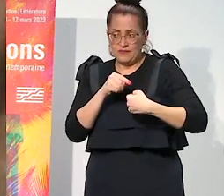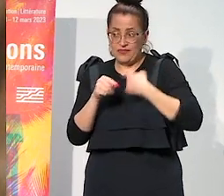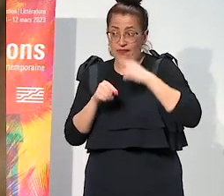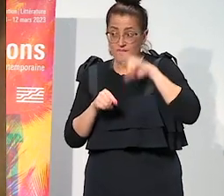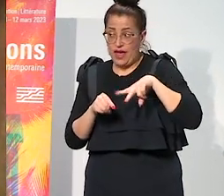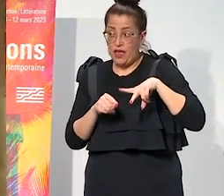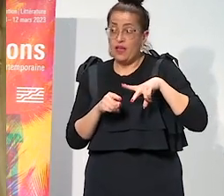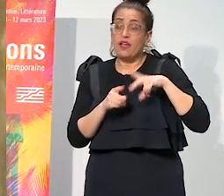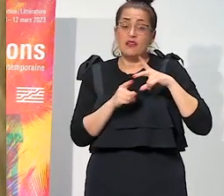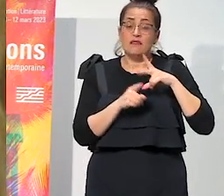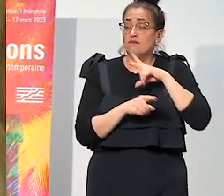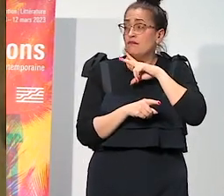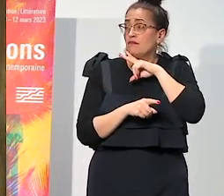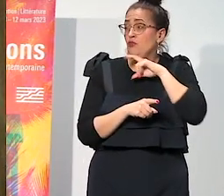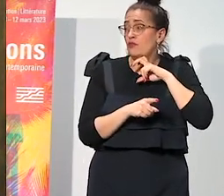Shoah. Et